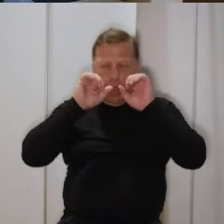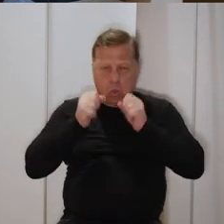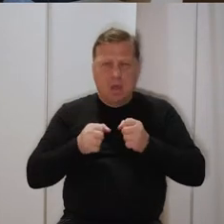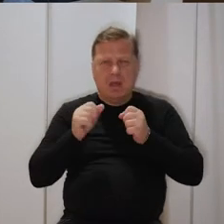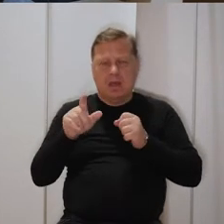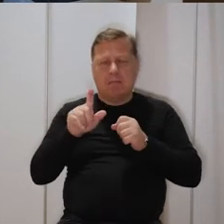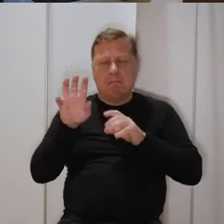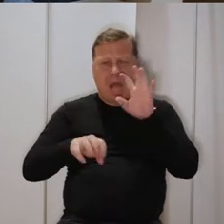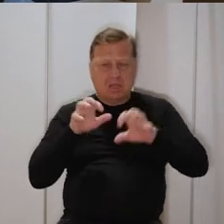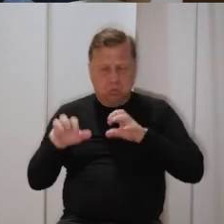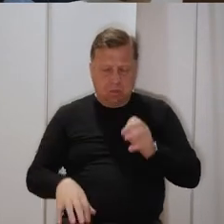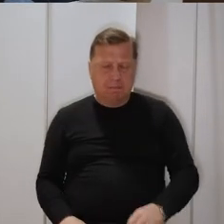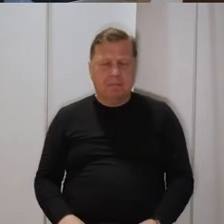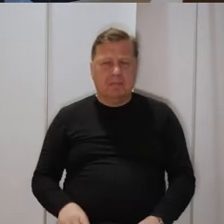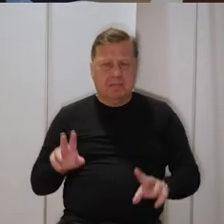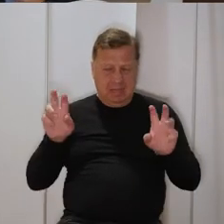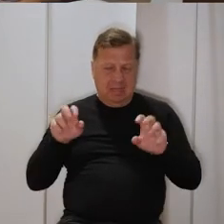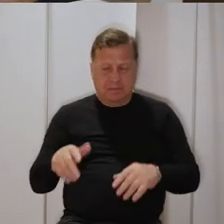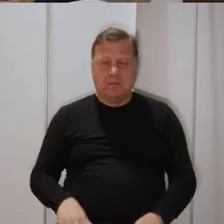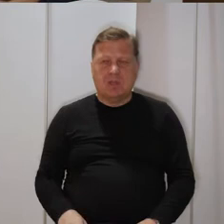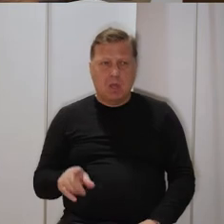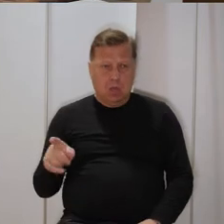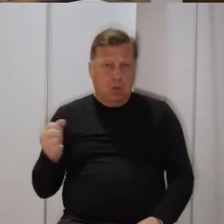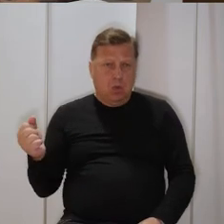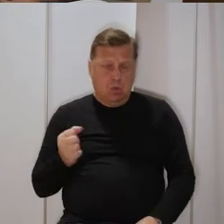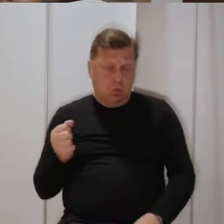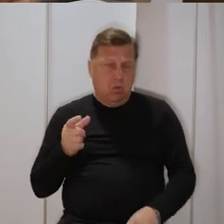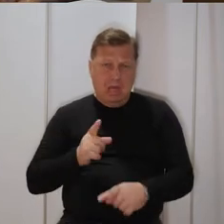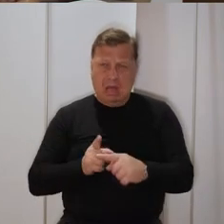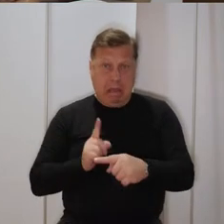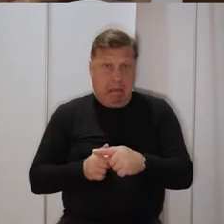jest zin, taka radykalna dość myśl